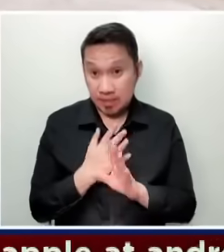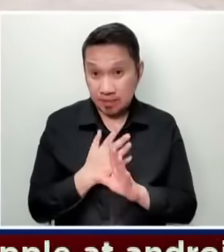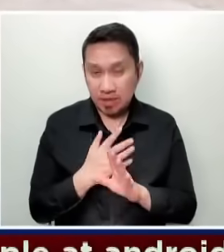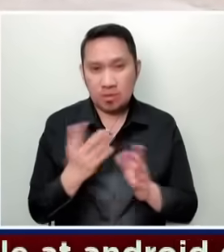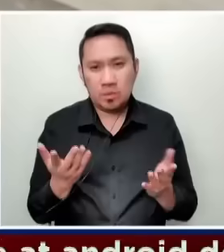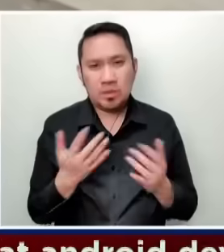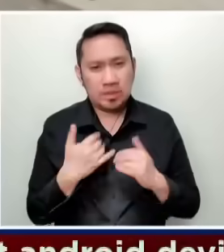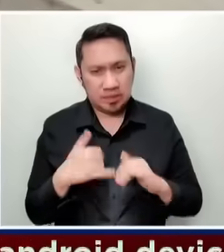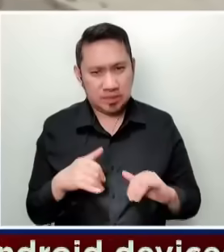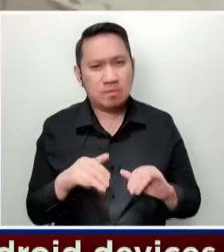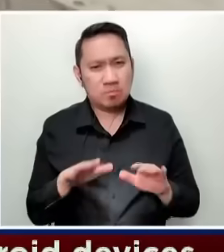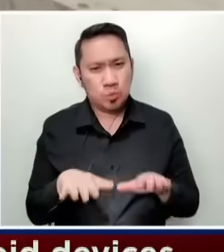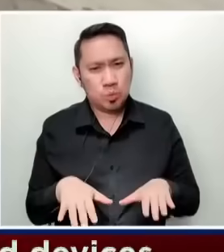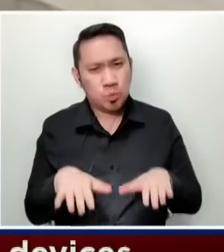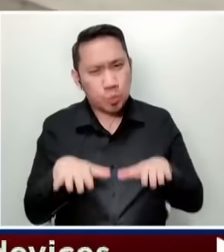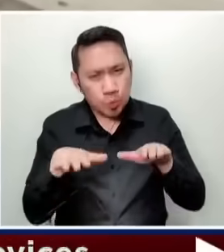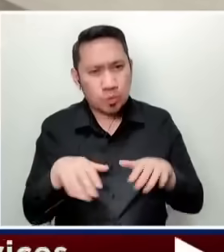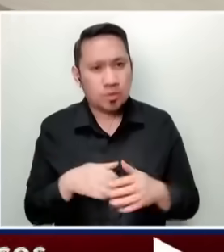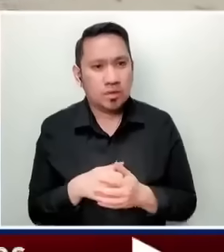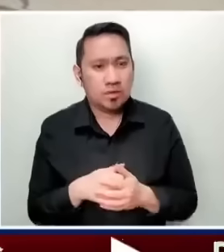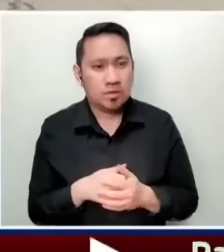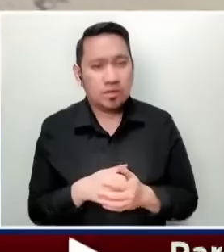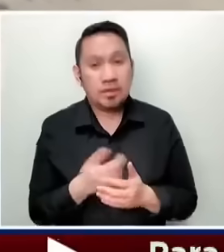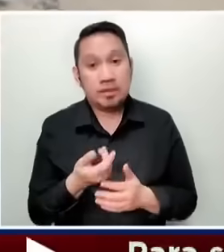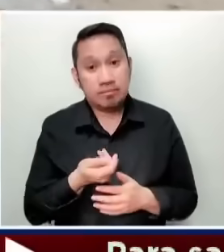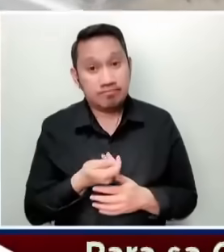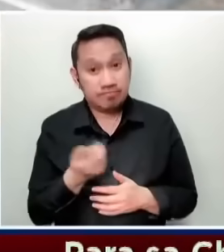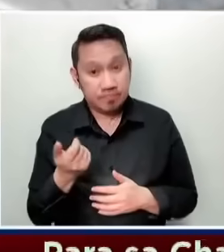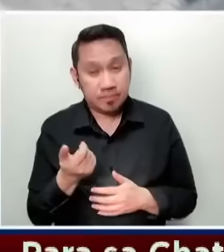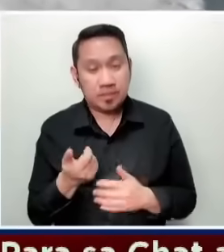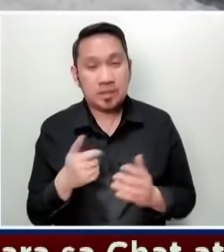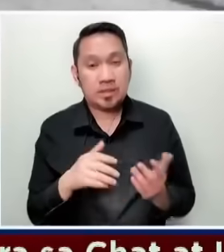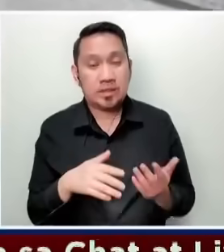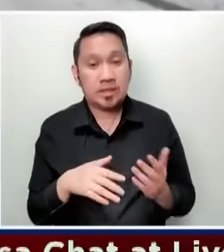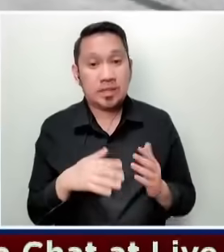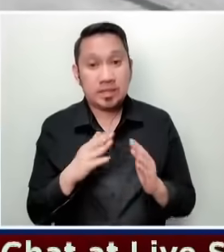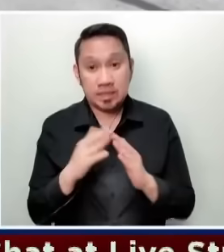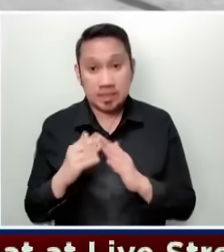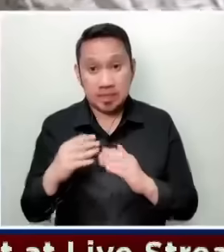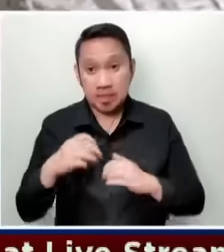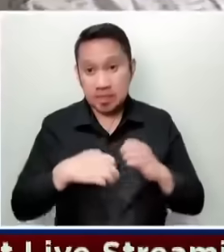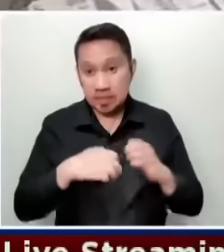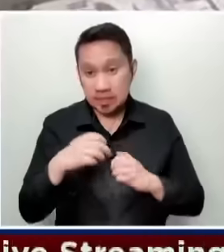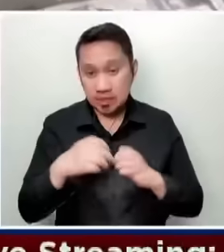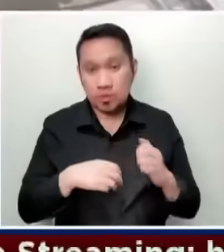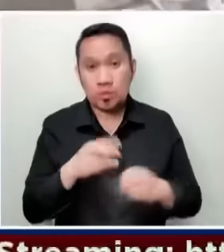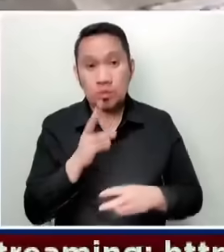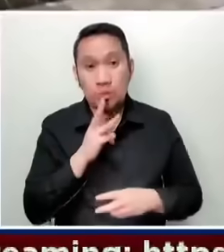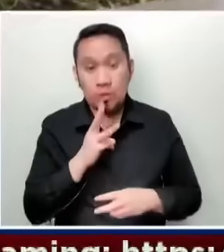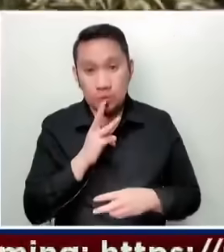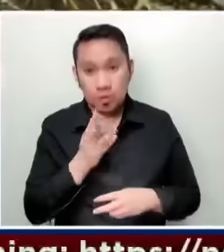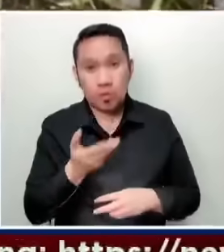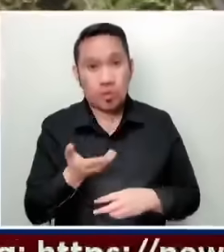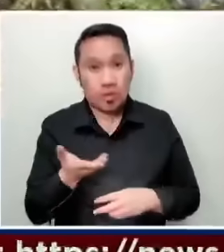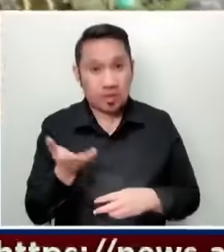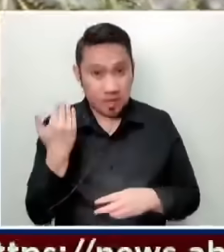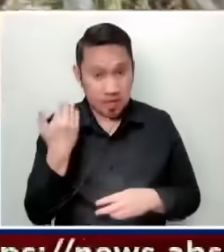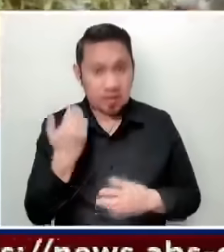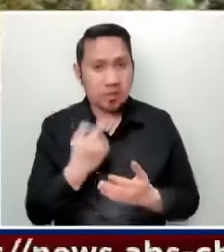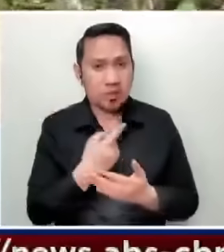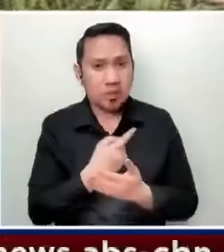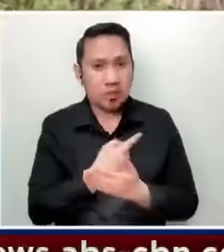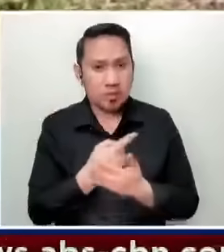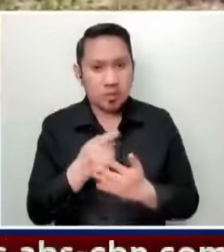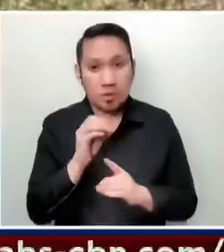lubog rin ang mga ito sa baha, inalis na ng City Engineer's Office ang tubig baha sa lugar noong unang linggo ng Oktubre